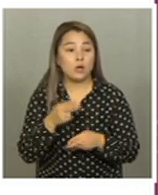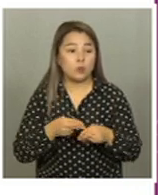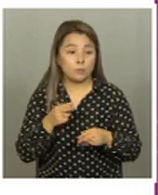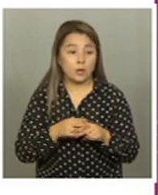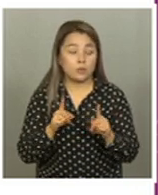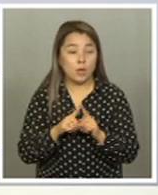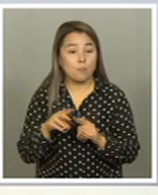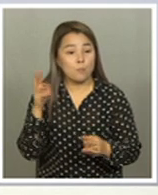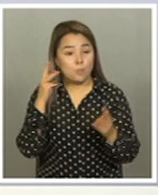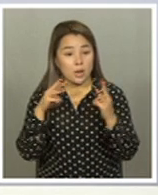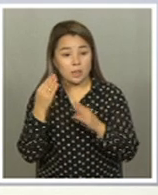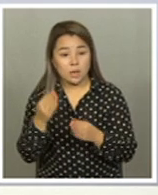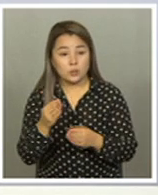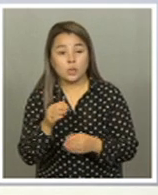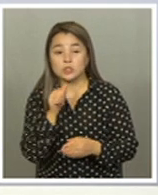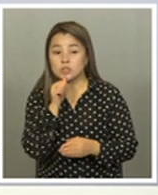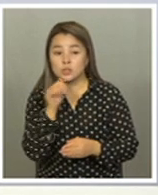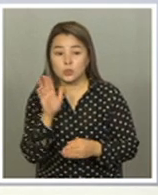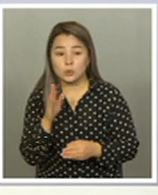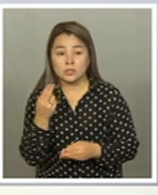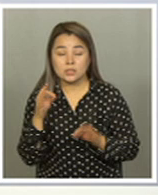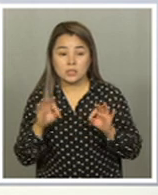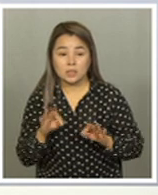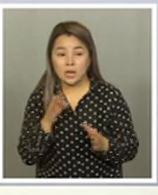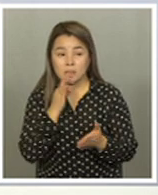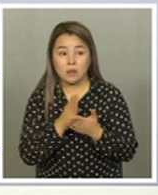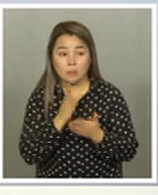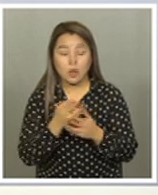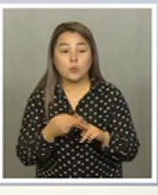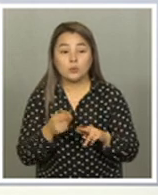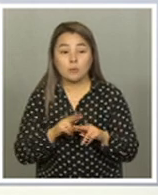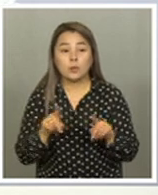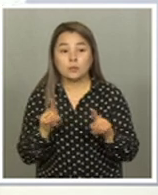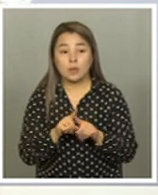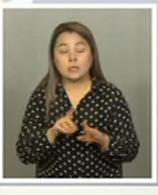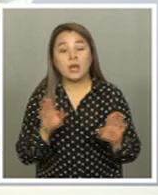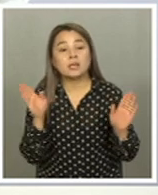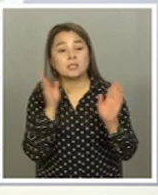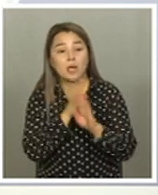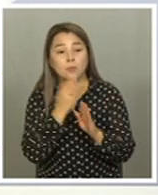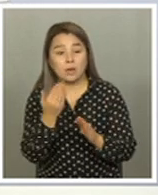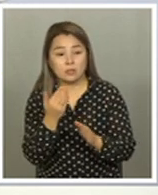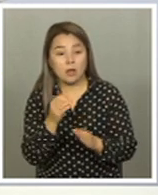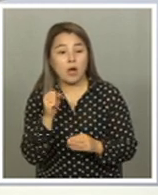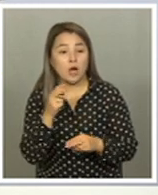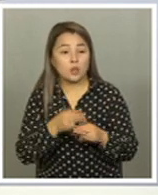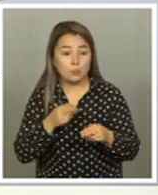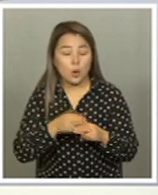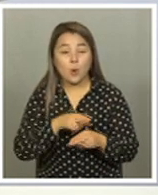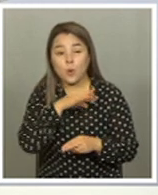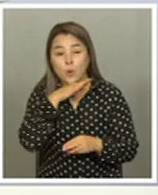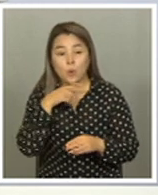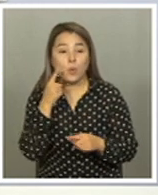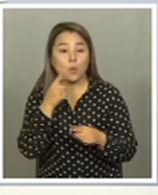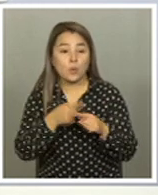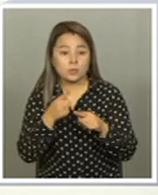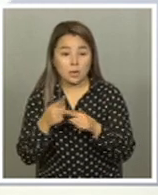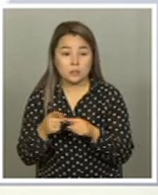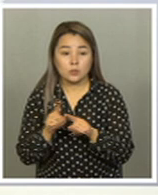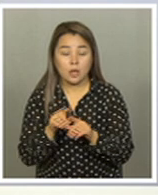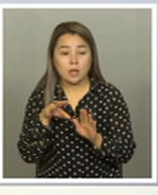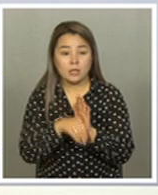моделі сұр түсті болып келеді. Сонымен қатар, табиғатта алюминий көптеген қосылыстардың құрамында бар.